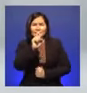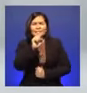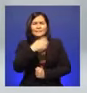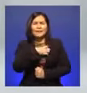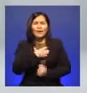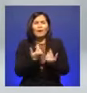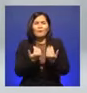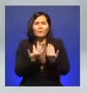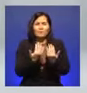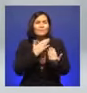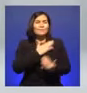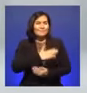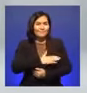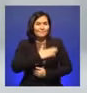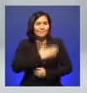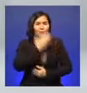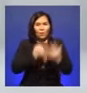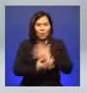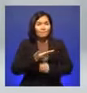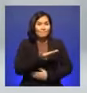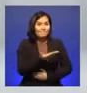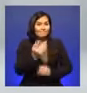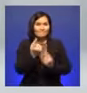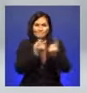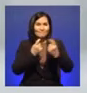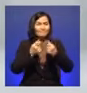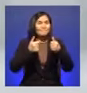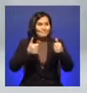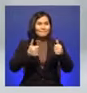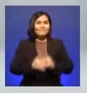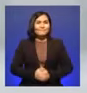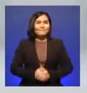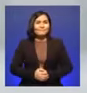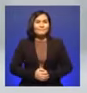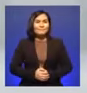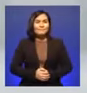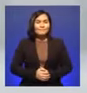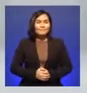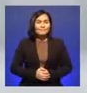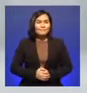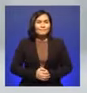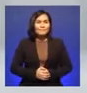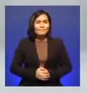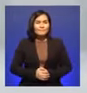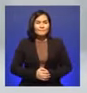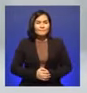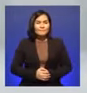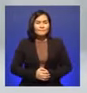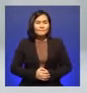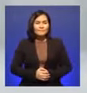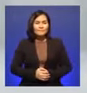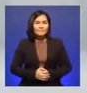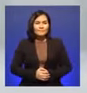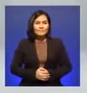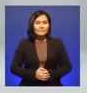ไว้หน่อยช่วงท้ายเราจะเปิดโอกาสให้ทุกท่านได้ซักถามแลกเปลี่ยนกับท่านอาจารย์เดชรัตน์สุขกำเนิดนะคะในส่วนของส